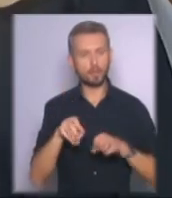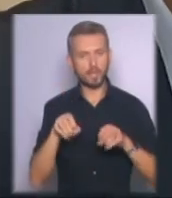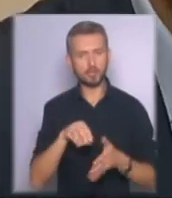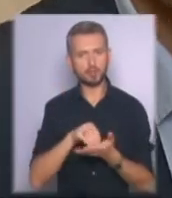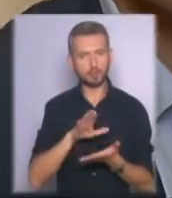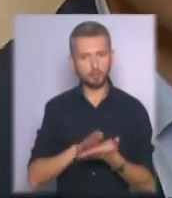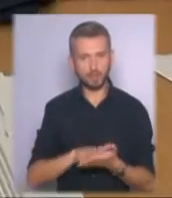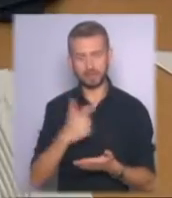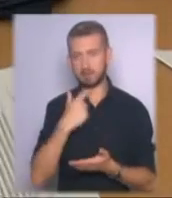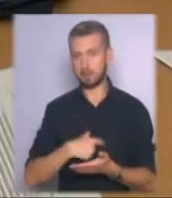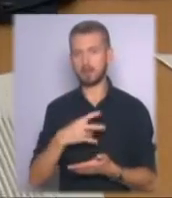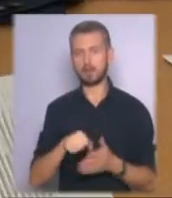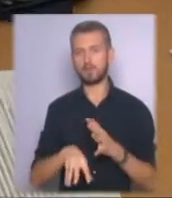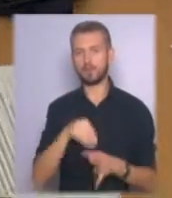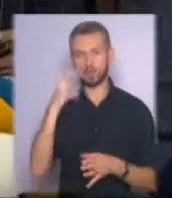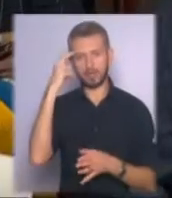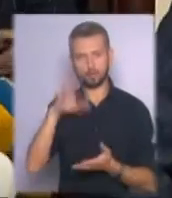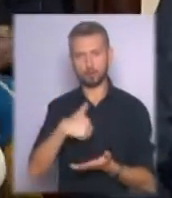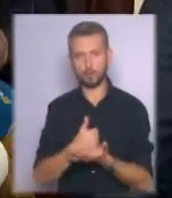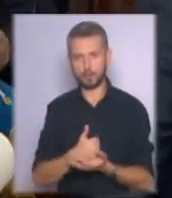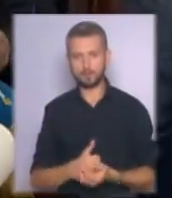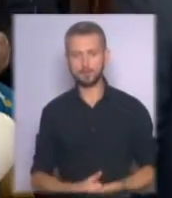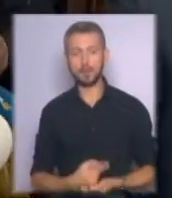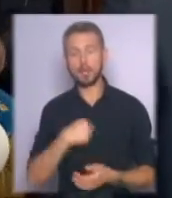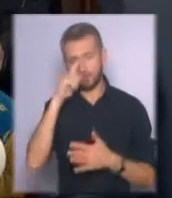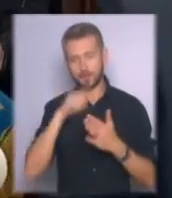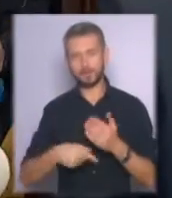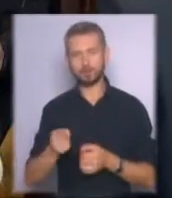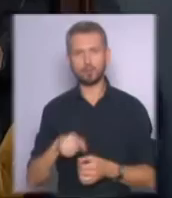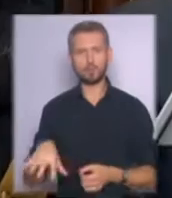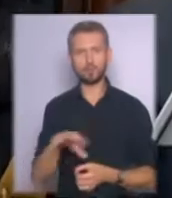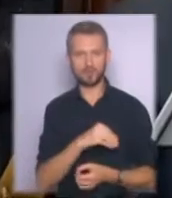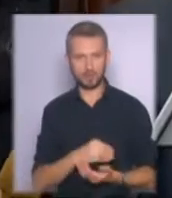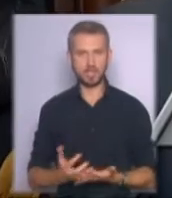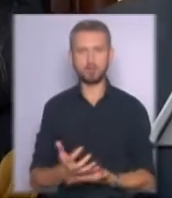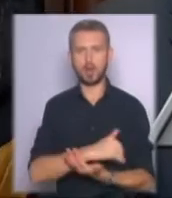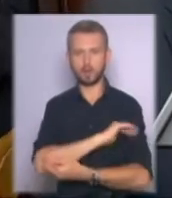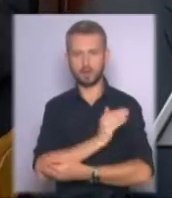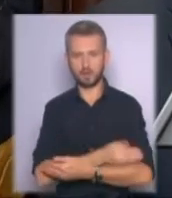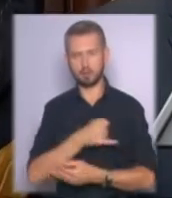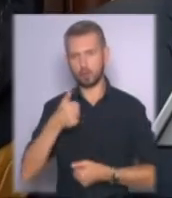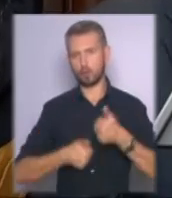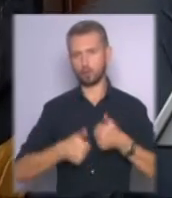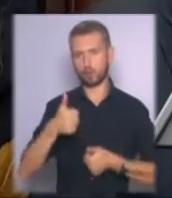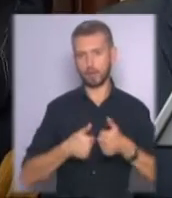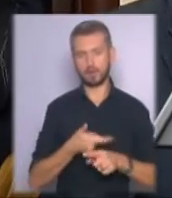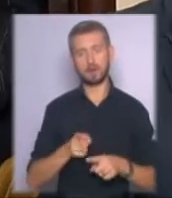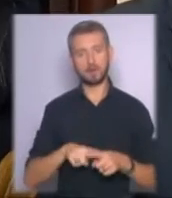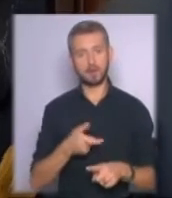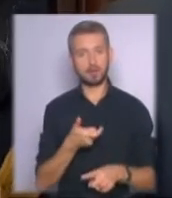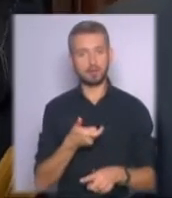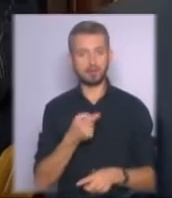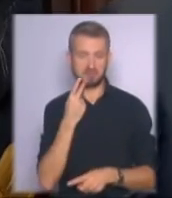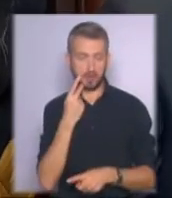зареєструвати свою кандидатуру на вибори столичного голови. Я впевнений в тому, що всі збираються з силами, конкуренція – це дуже